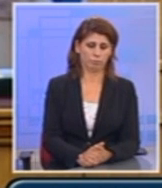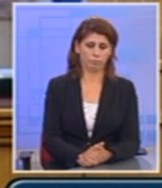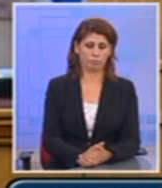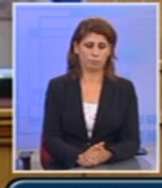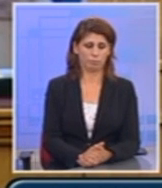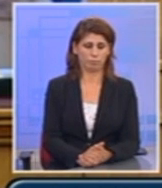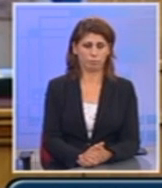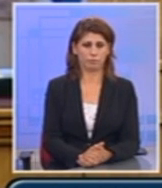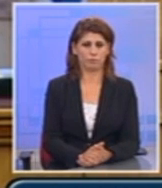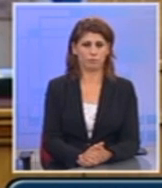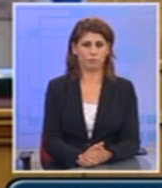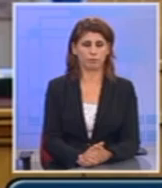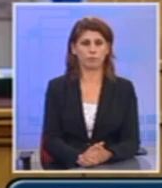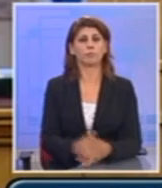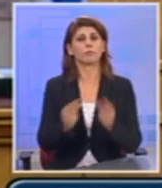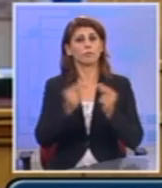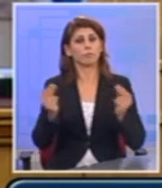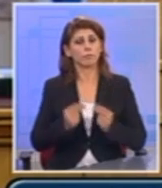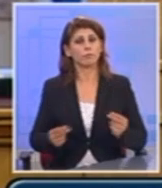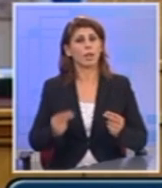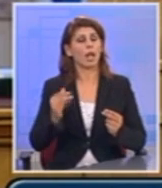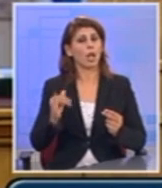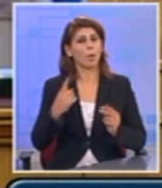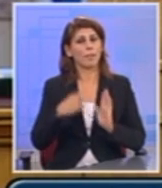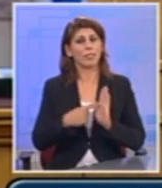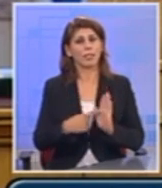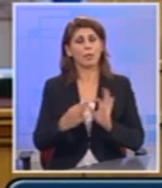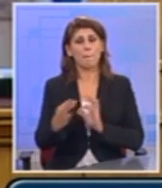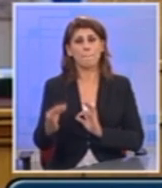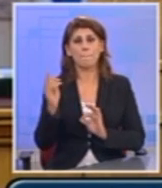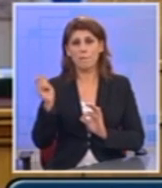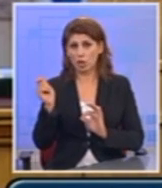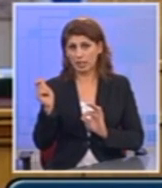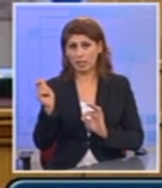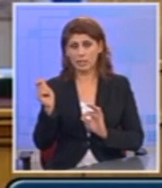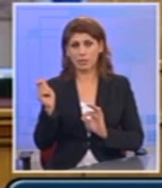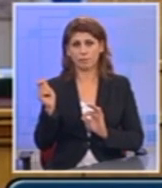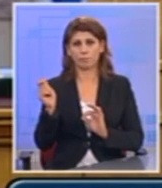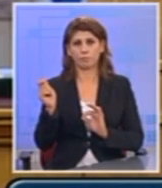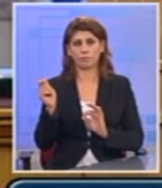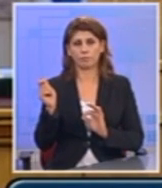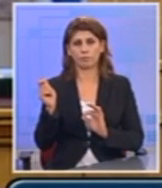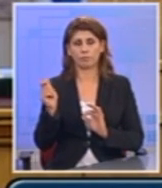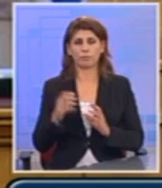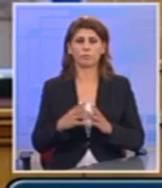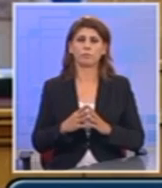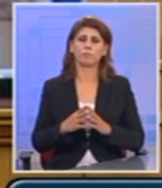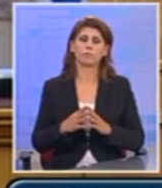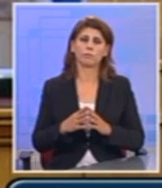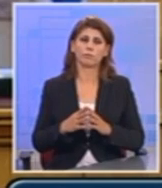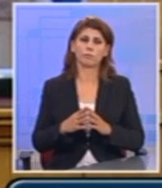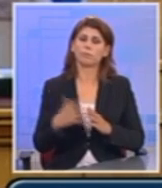λλπ τα πρίσματα επίσης καταδεικνύουν ότι τα μέτρα πολιτικής έχουν θίξει